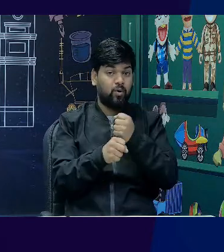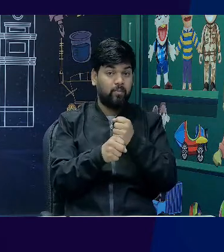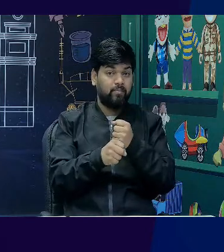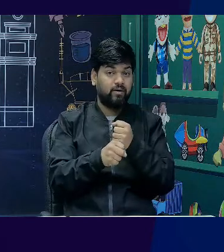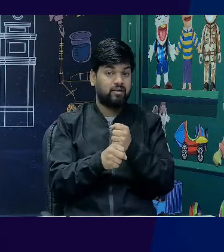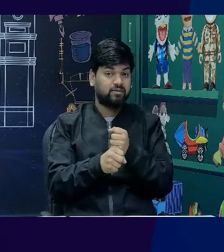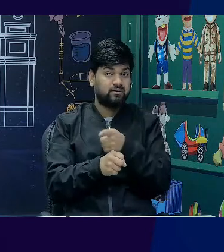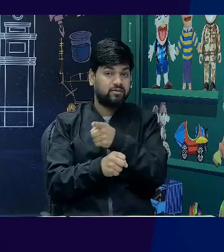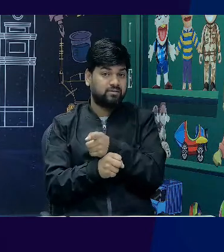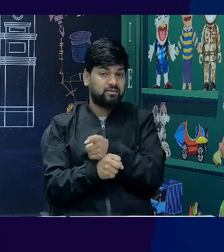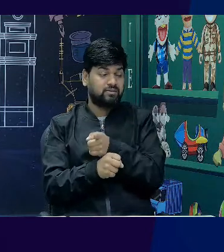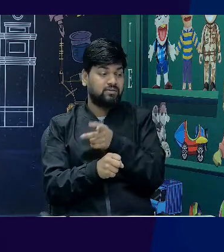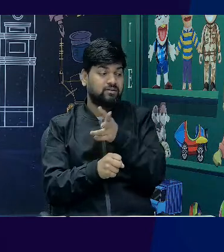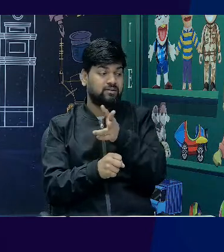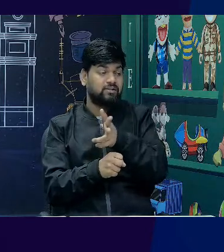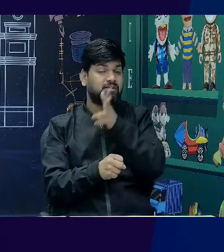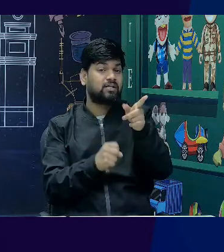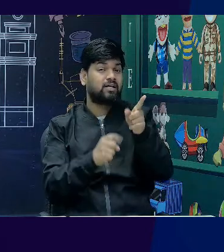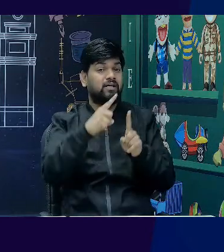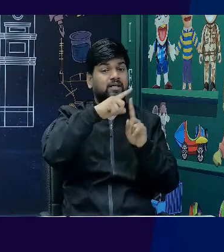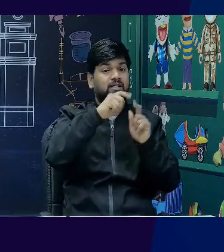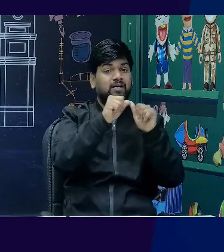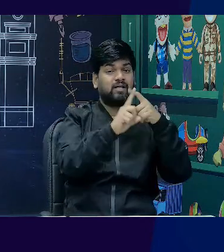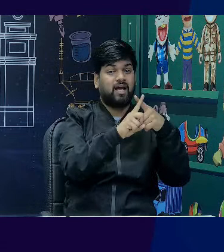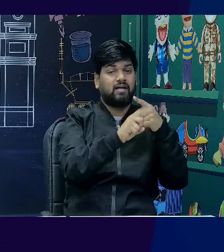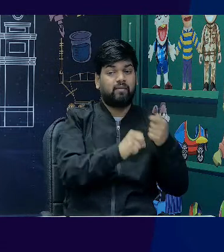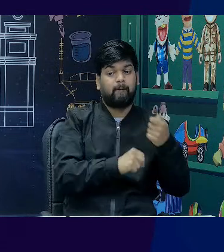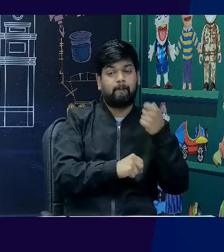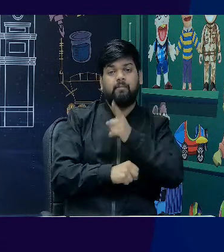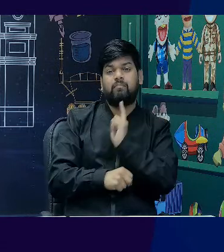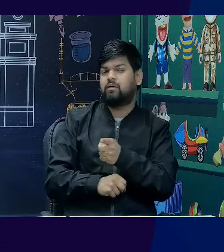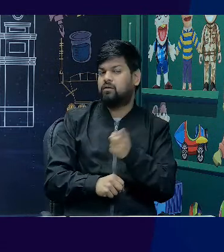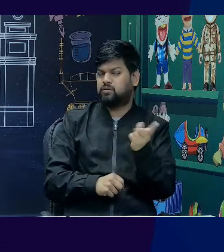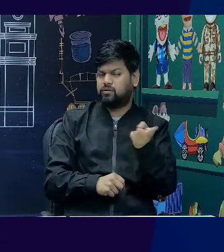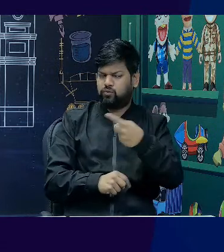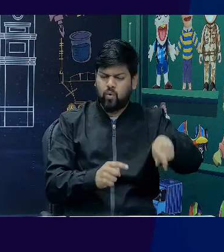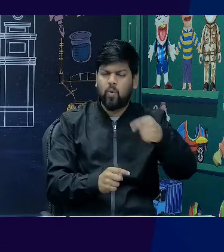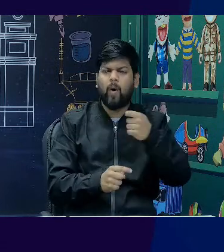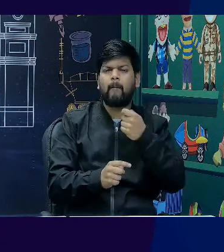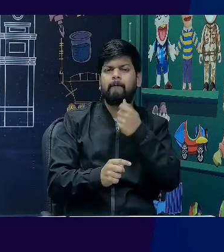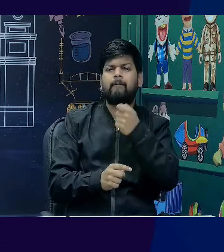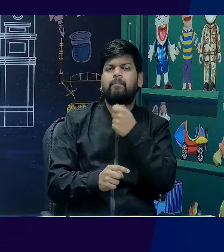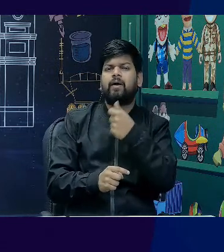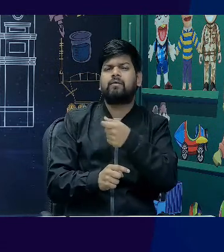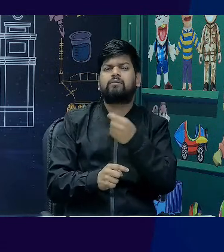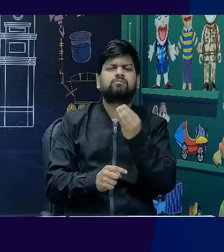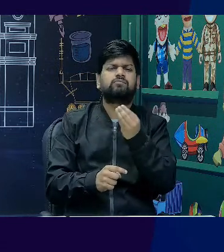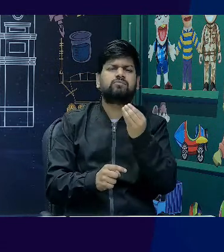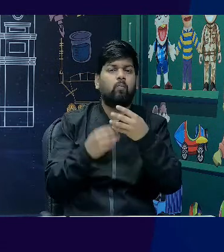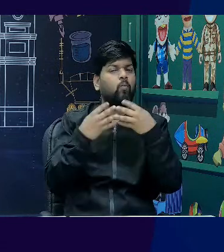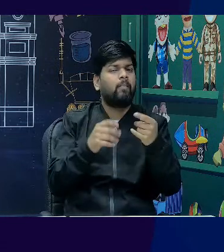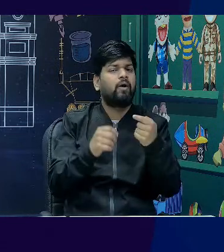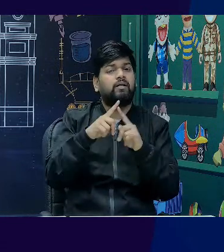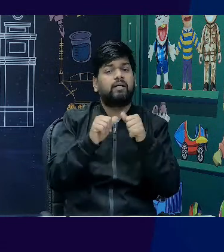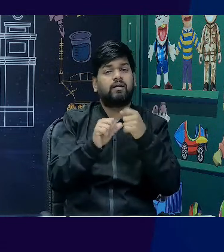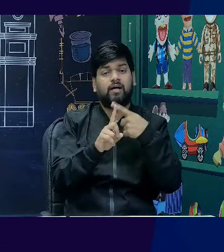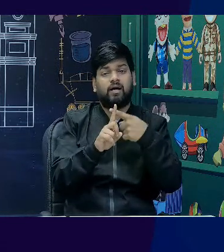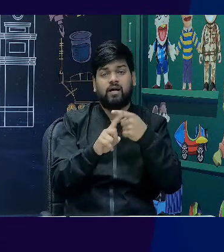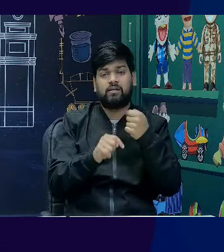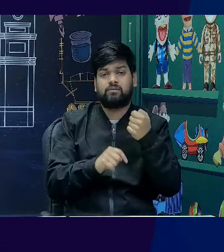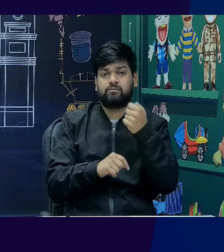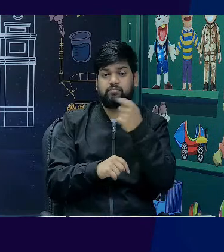on to capital receipts, you have borrowings जो government ने करी हैं, कोई disinvestment, that means